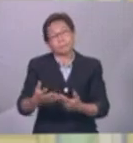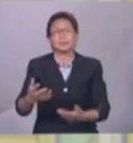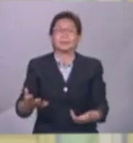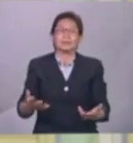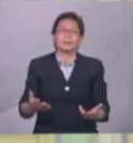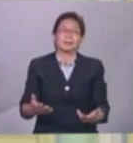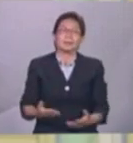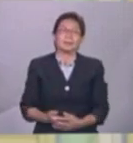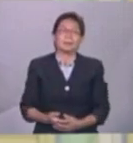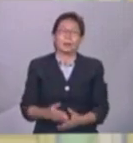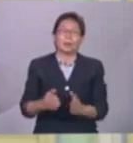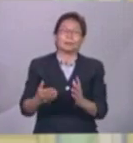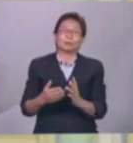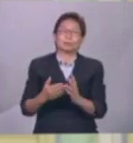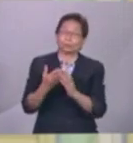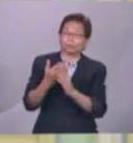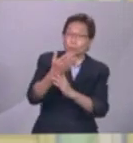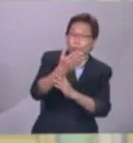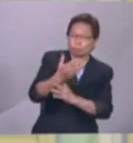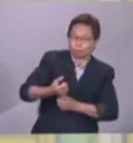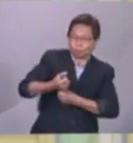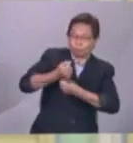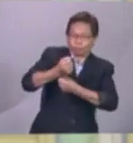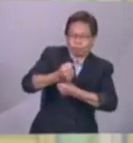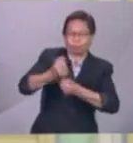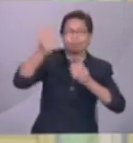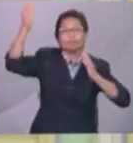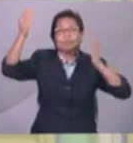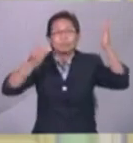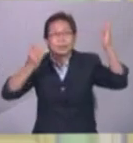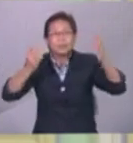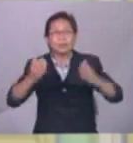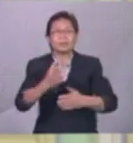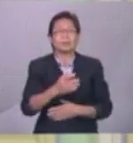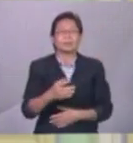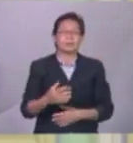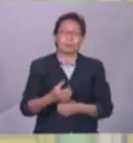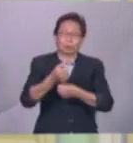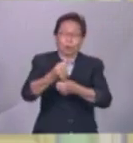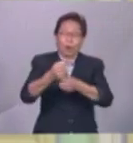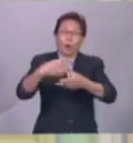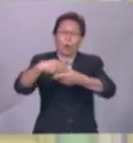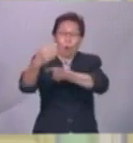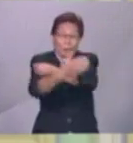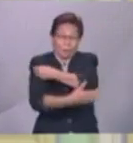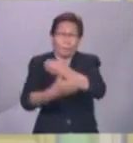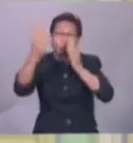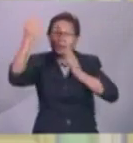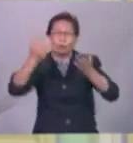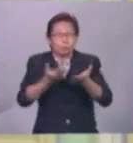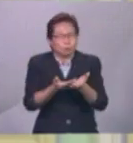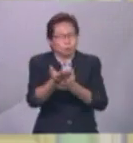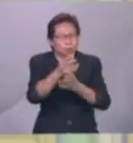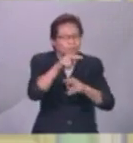Hai melalui kedutaan kedutaan Malaysia kedutaan-kedutaan kita di luar negara terus memantau